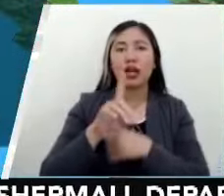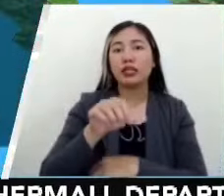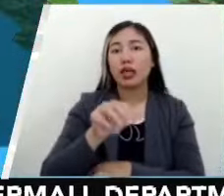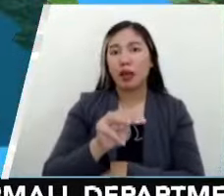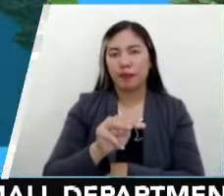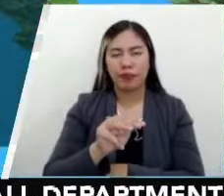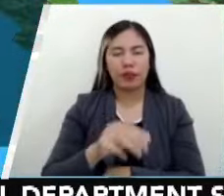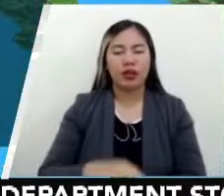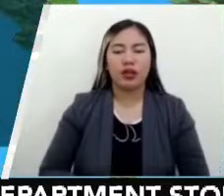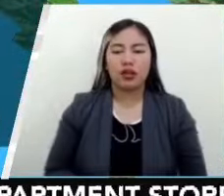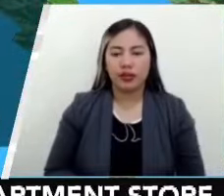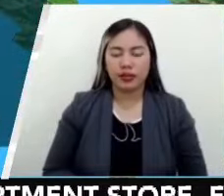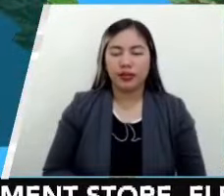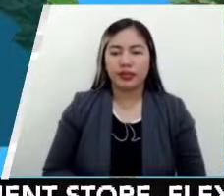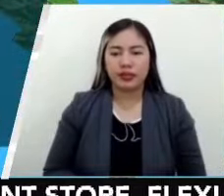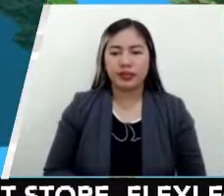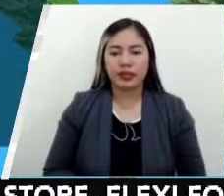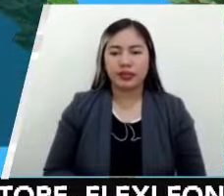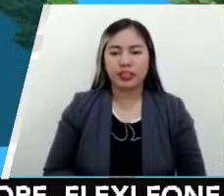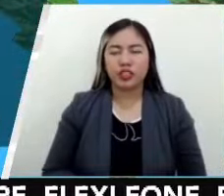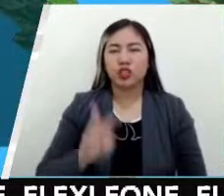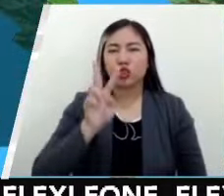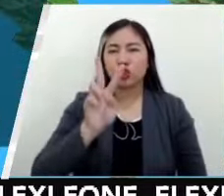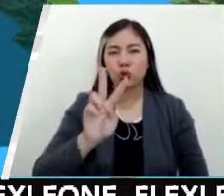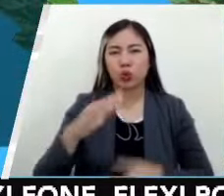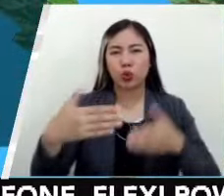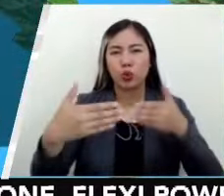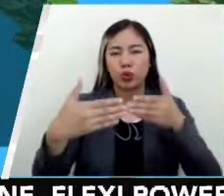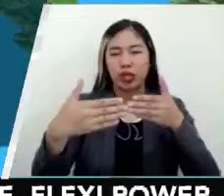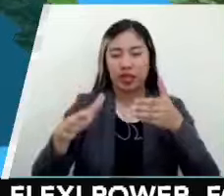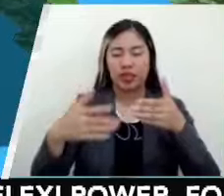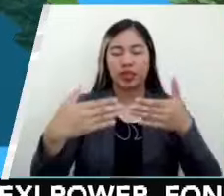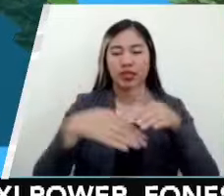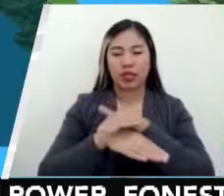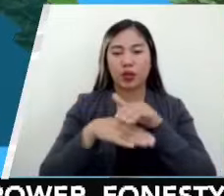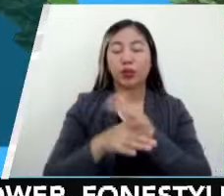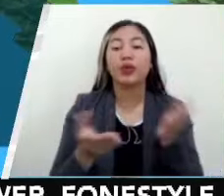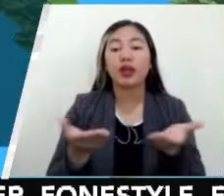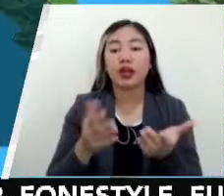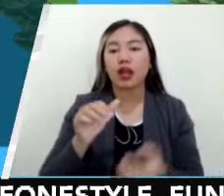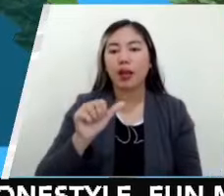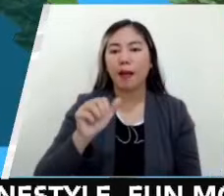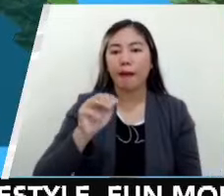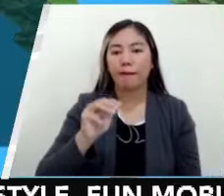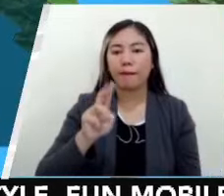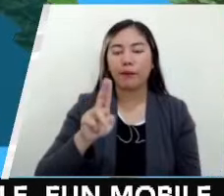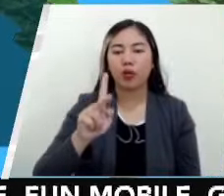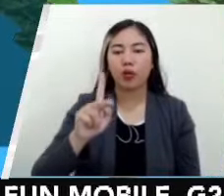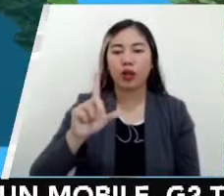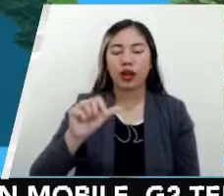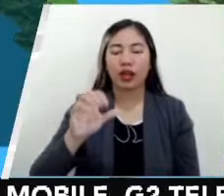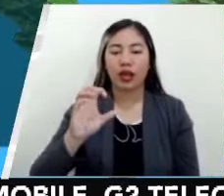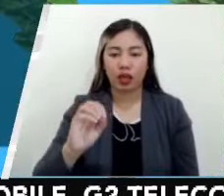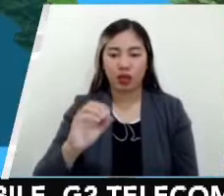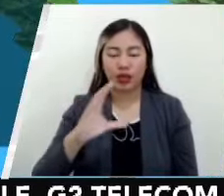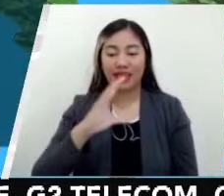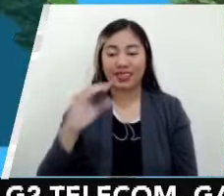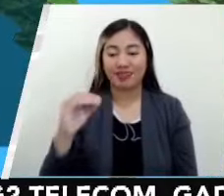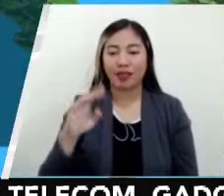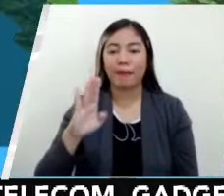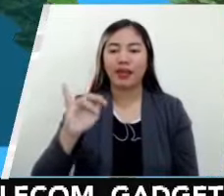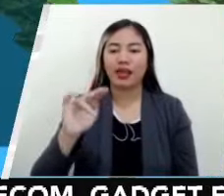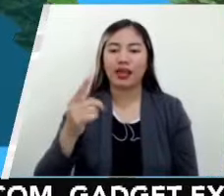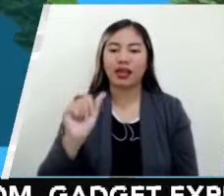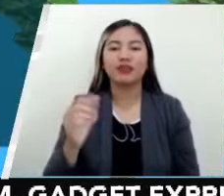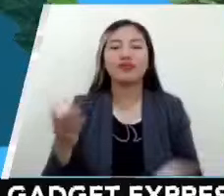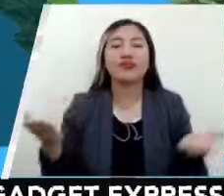PAGASA, tig-dalawang gates ang nakabukas sa Ambuklao at Binga reservoirs ng Benguet, habang tig-isang gate ang naglalabas ng tubig